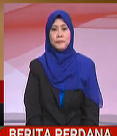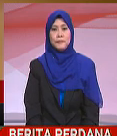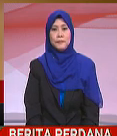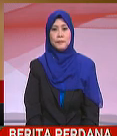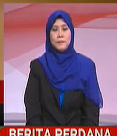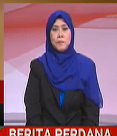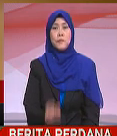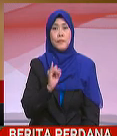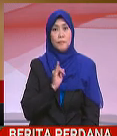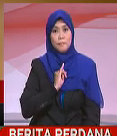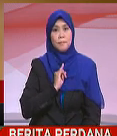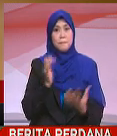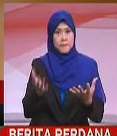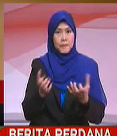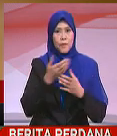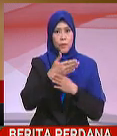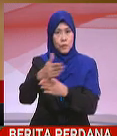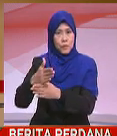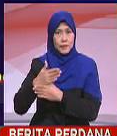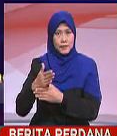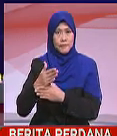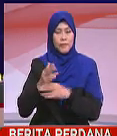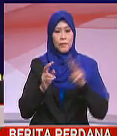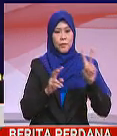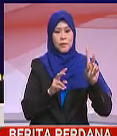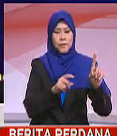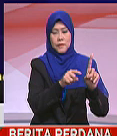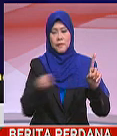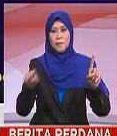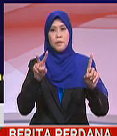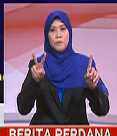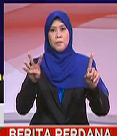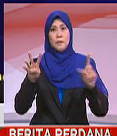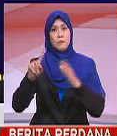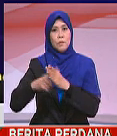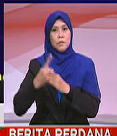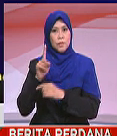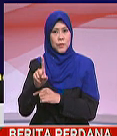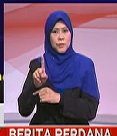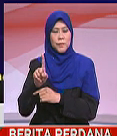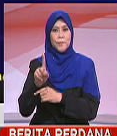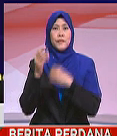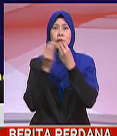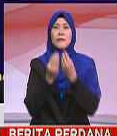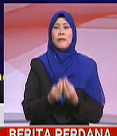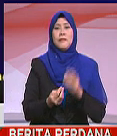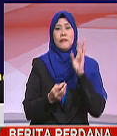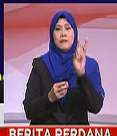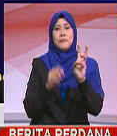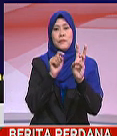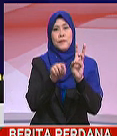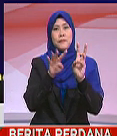Hai saya juga ingin berkongsi bahwa dari 21 ini 24 Jan sebanyak 64000000